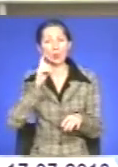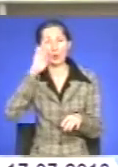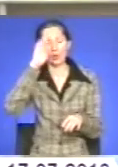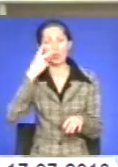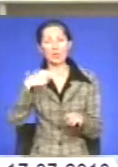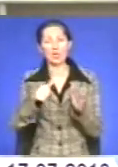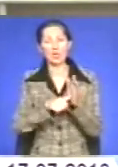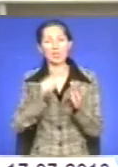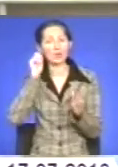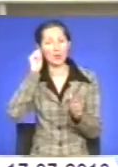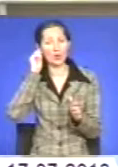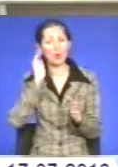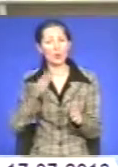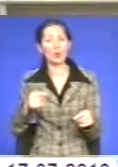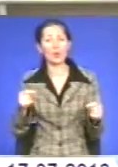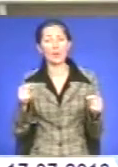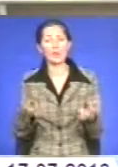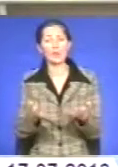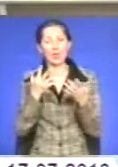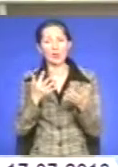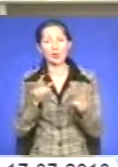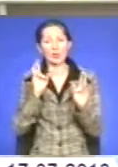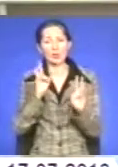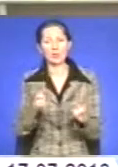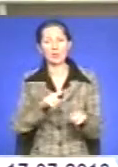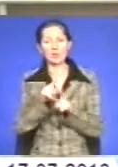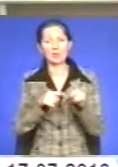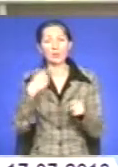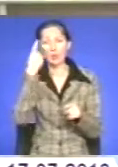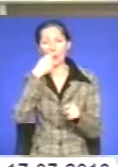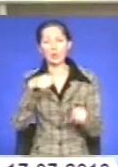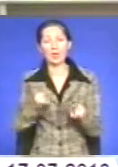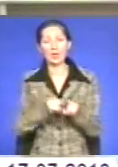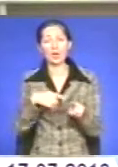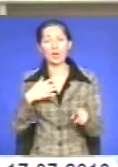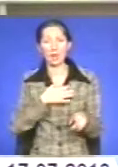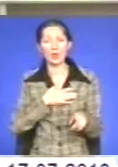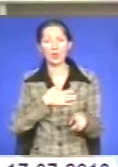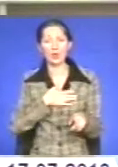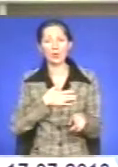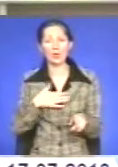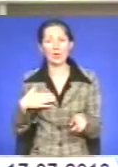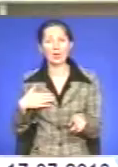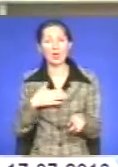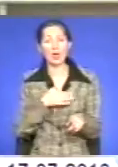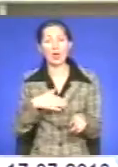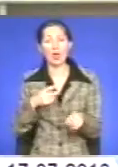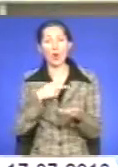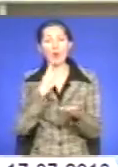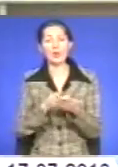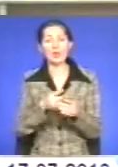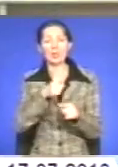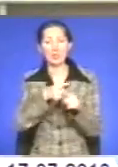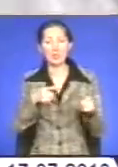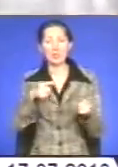віку, де було встановлено травматичні зміни як на обличчі, так і в ділянці грудної клітки у вигляді різаної проникаючої